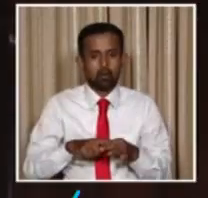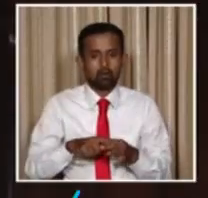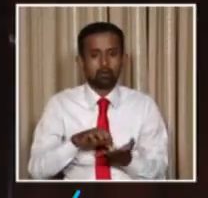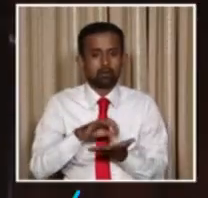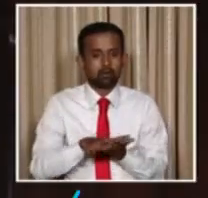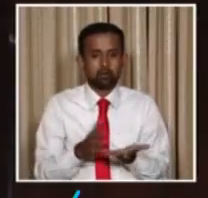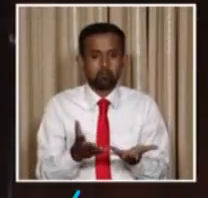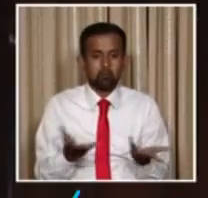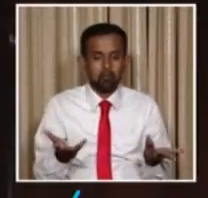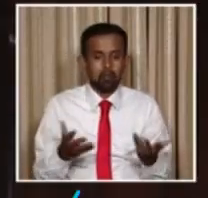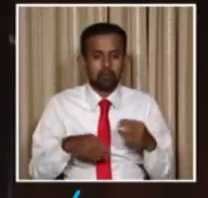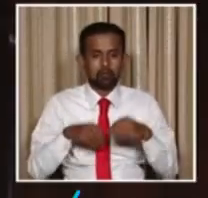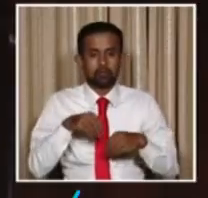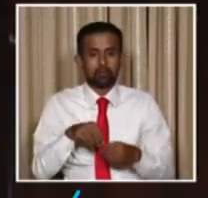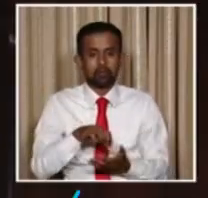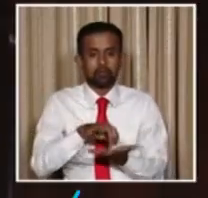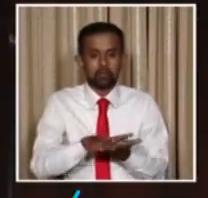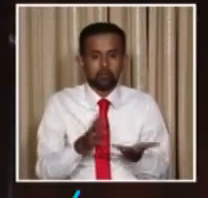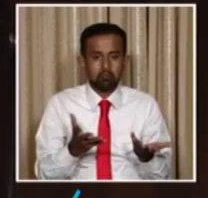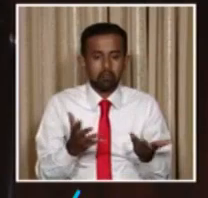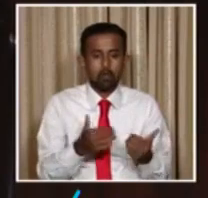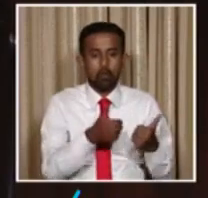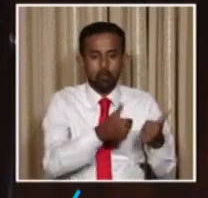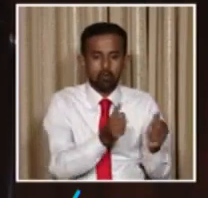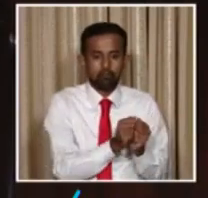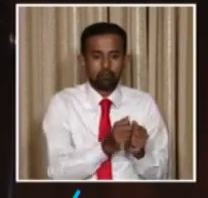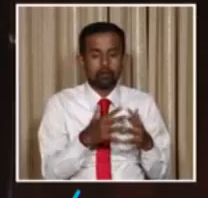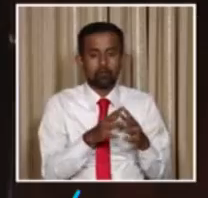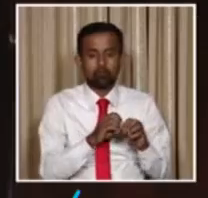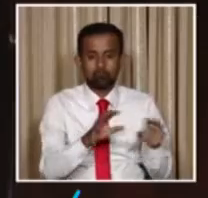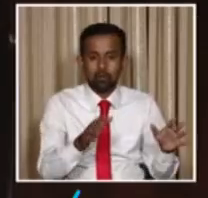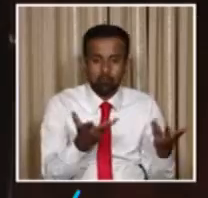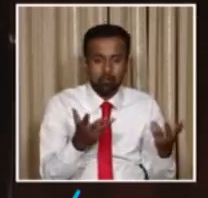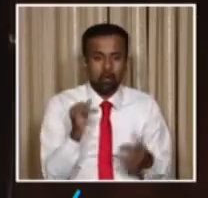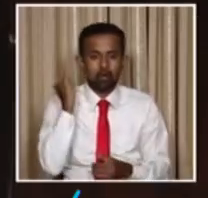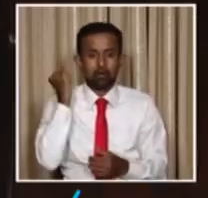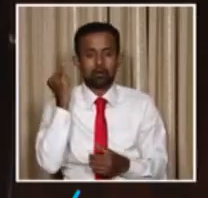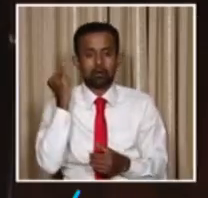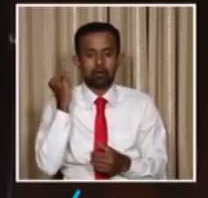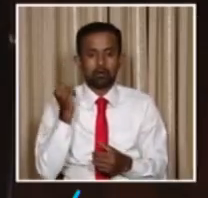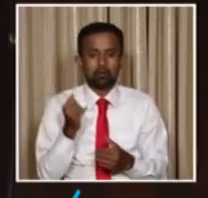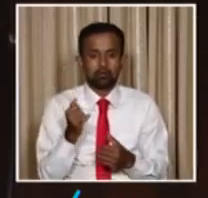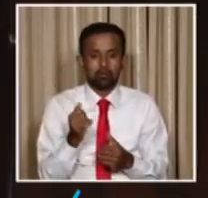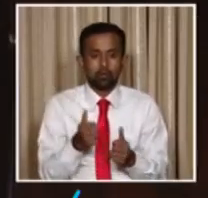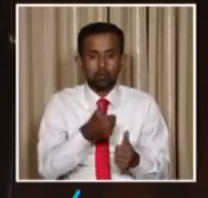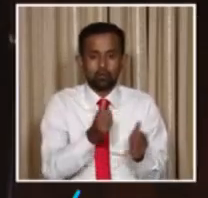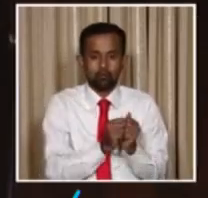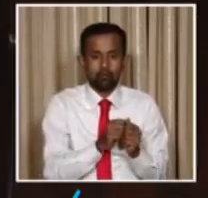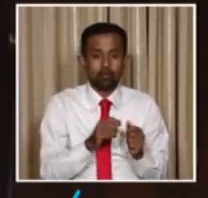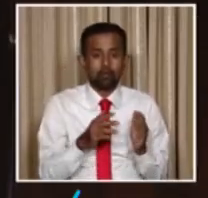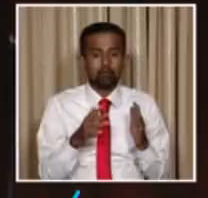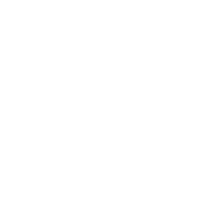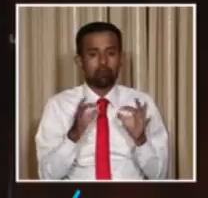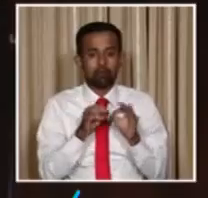පාවිච්චි කරන්න. දේශපාලන නායකින්ට තීන්දුවක් තීරණයක් ගන්න බෑ, කරන හොඳ වැඩක් සමාජ මාධ්‍යයට යොමු කරන්න බෑ. නිලධාරියෙක් ගත්තහම මොනවා හරි කරපු හොඳ වැඩක් සමාජ මාධ්‍යයට